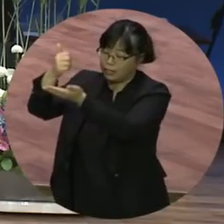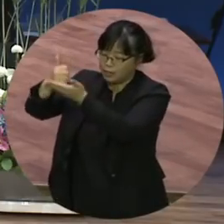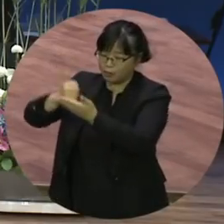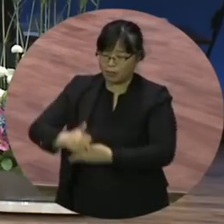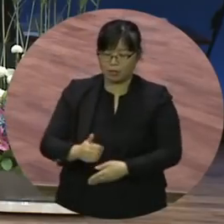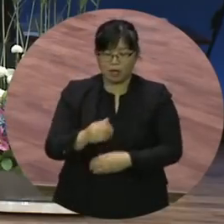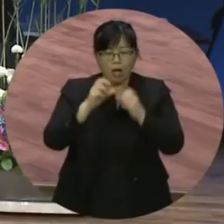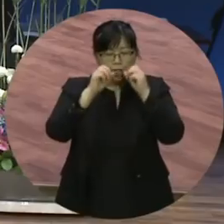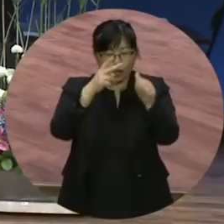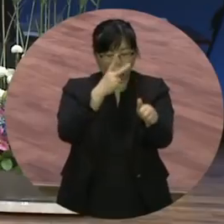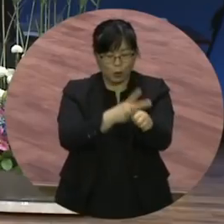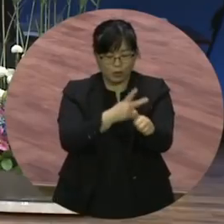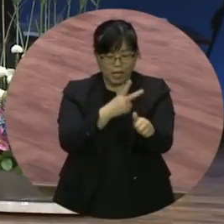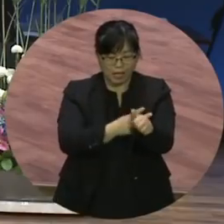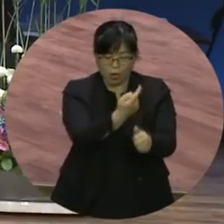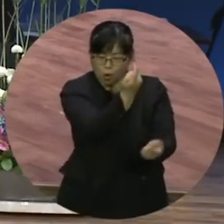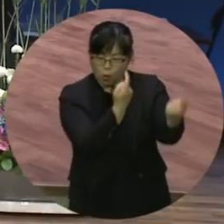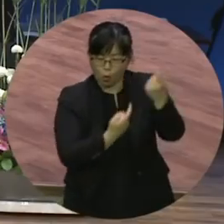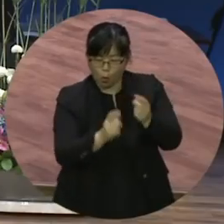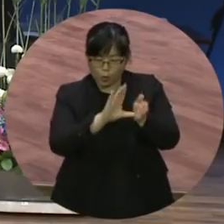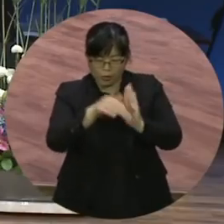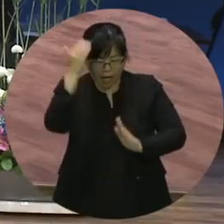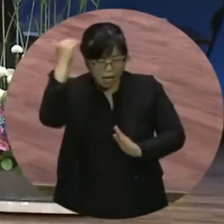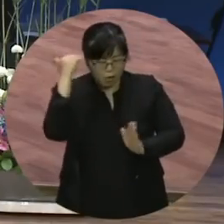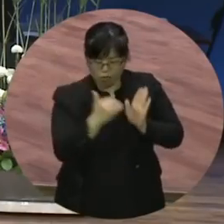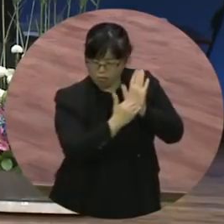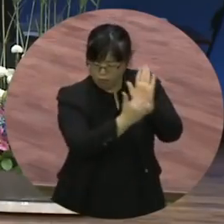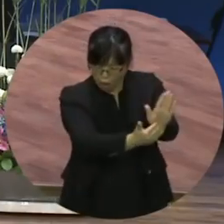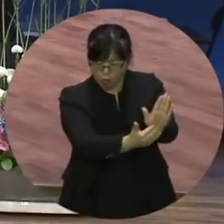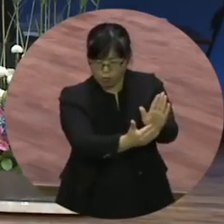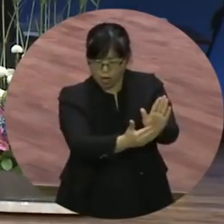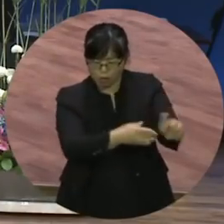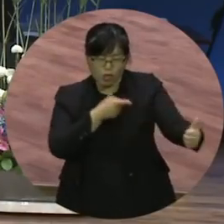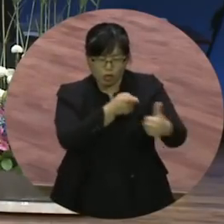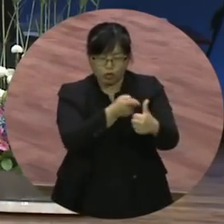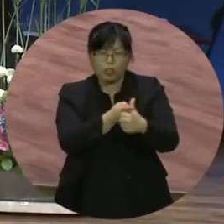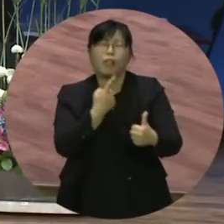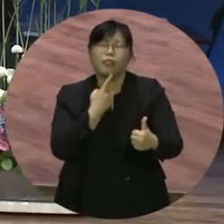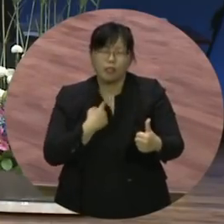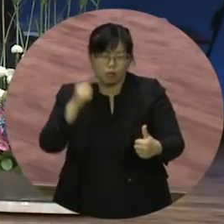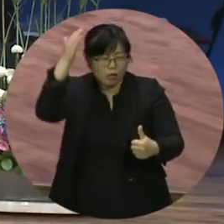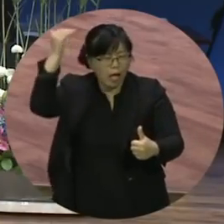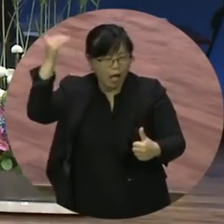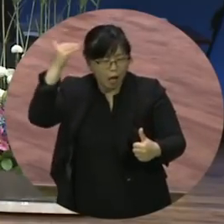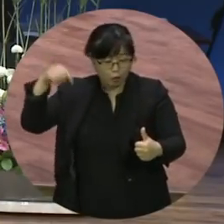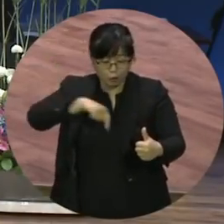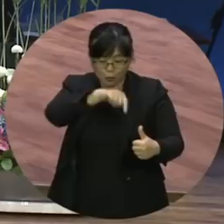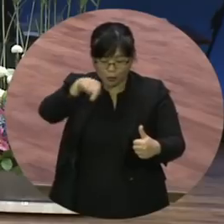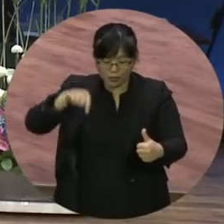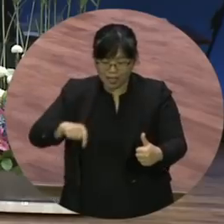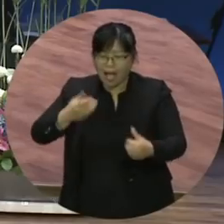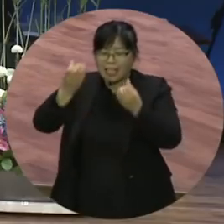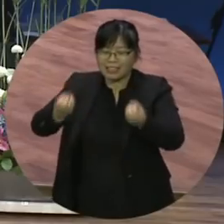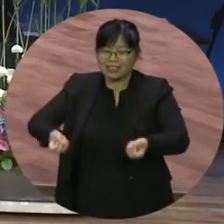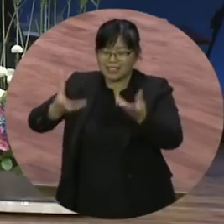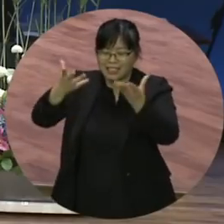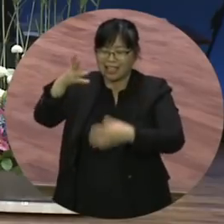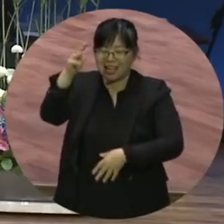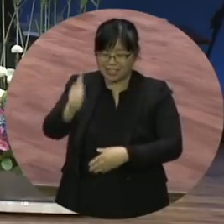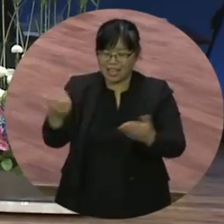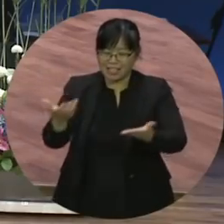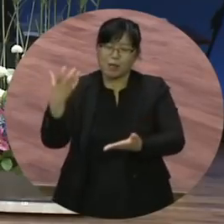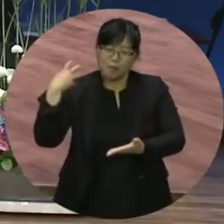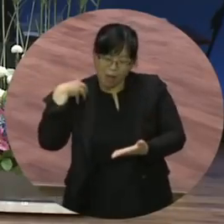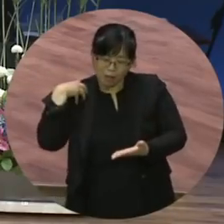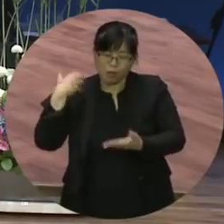절대 헌신하는 제사장 나라로 바꾸어 주시니 감사를 드립니다. 일제와 공산당의 우상숭배 속에서